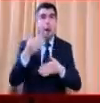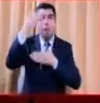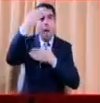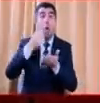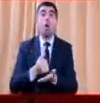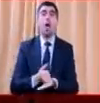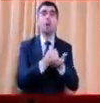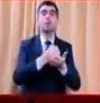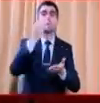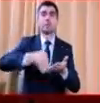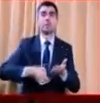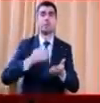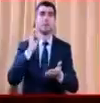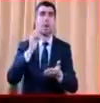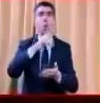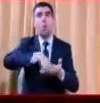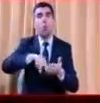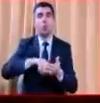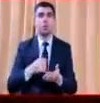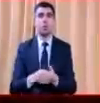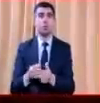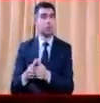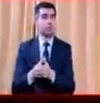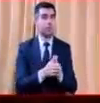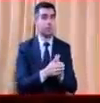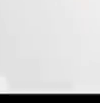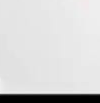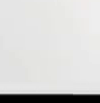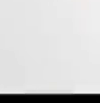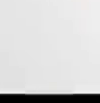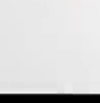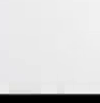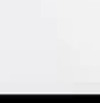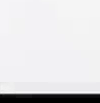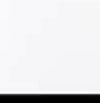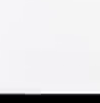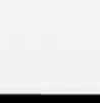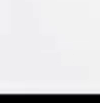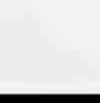المغاربه. بغيناكم تفعلوا ايجابيا. شكرا سيدنا المحترم.